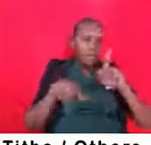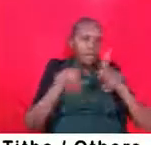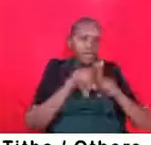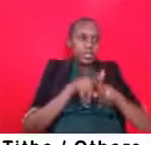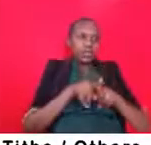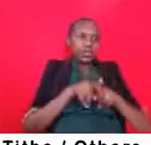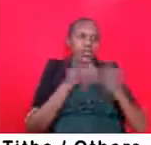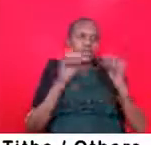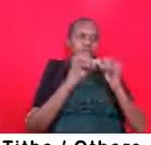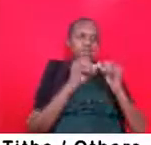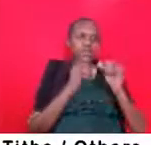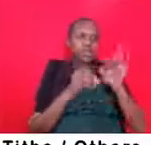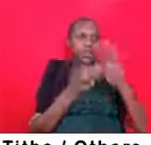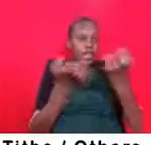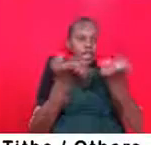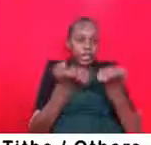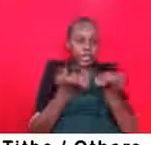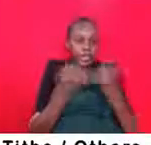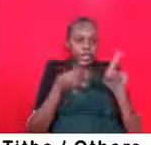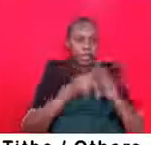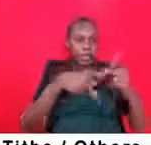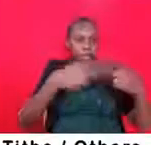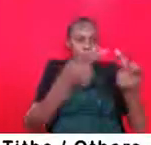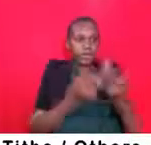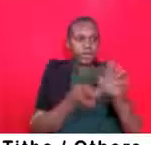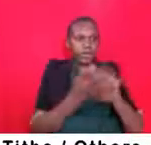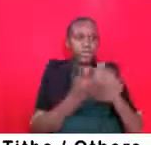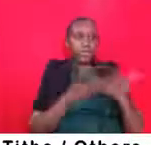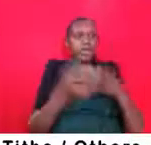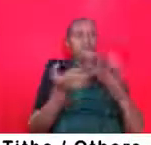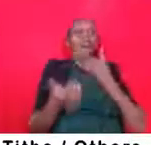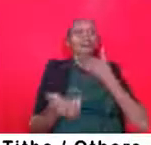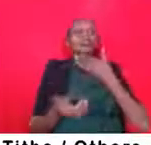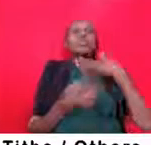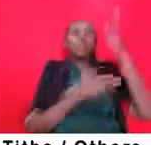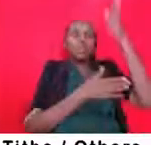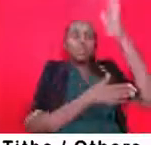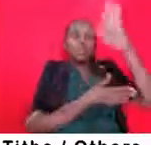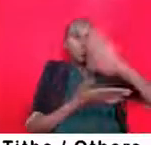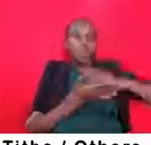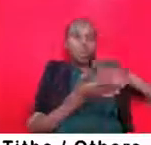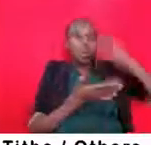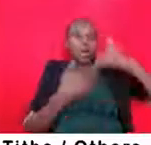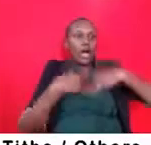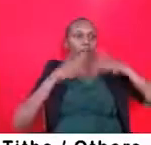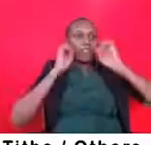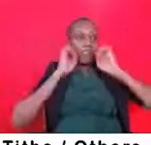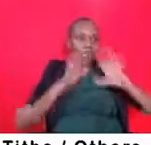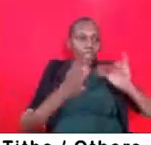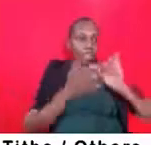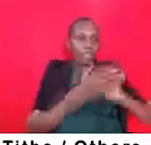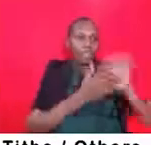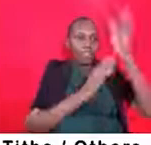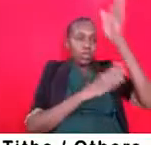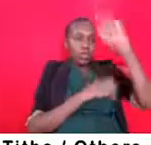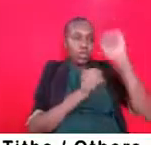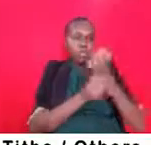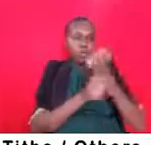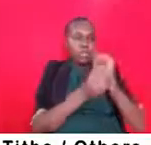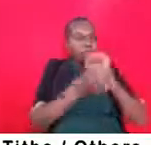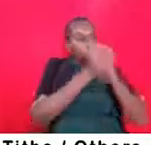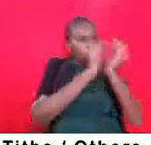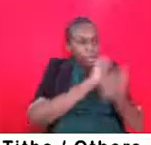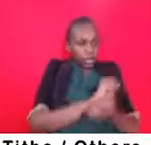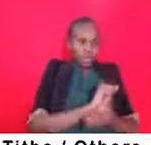ukaweza kukutana nao katika pahali ambapo wanakuhitaji. Hakuna jambo ambalo wewe Mungu hauwezi